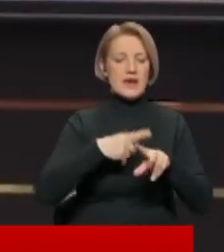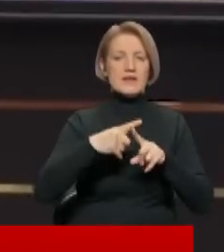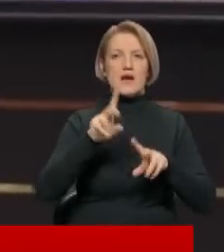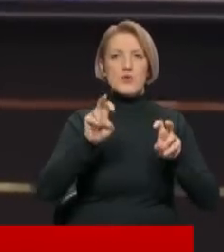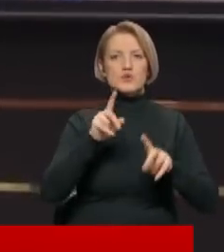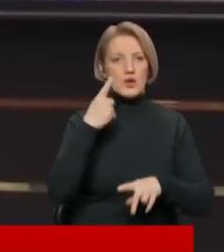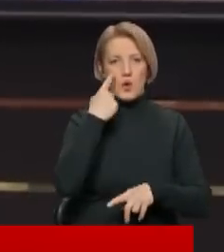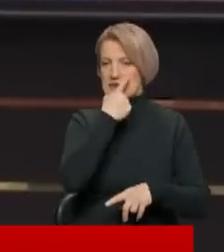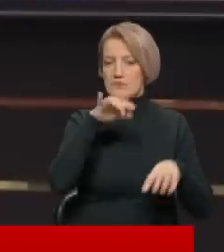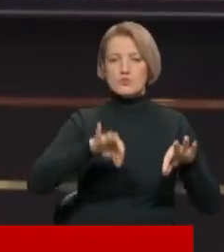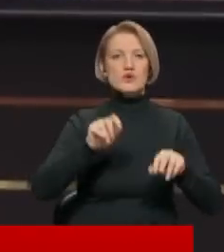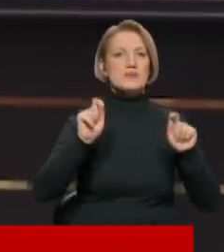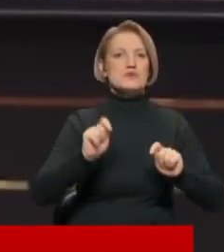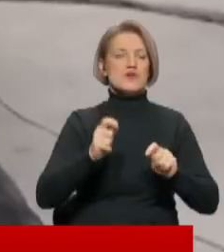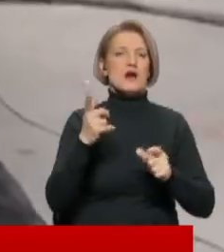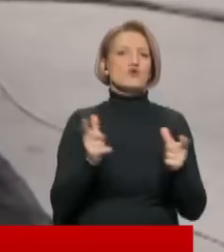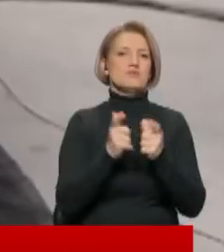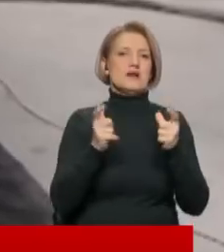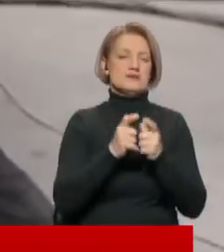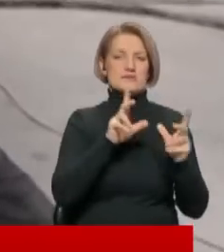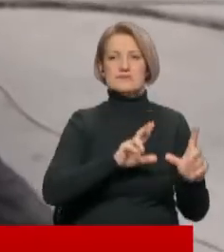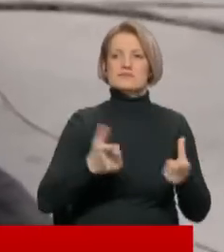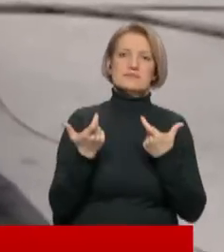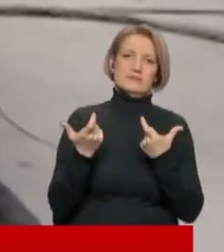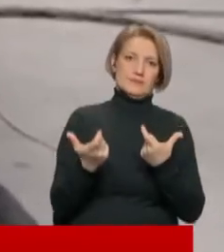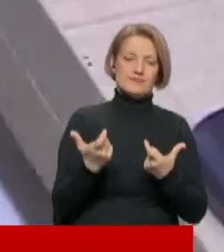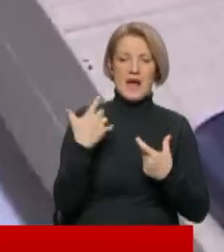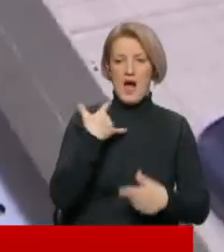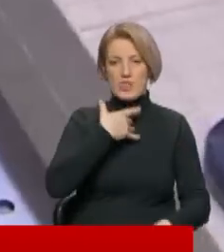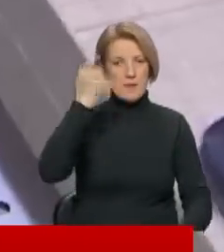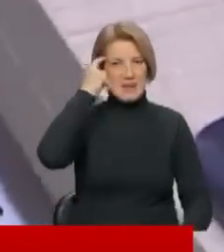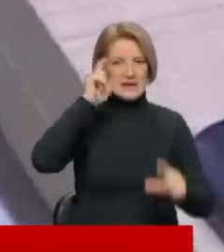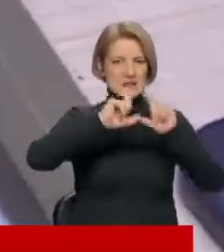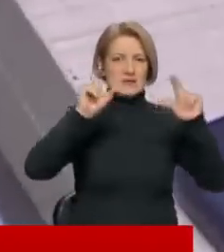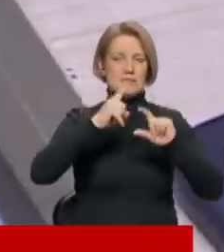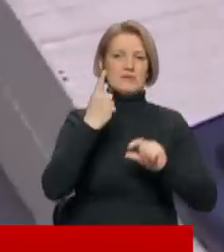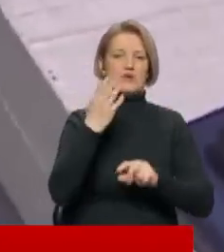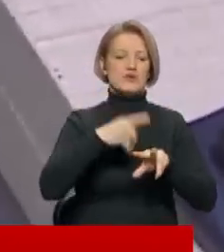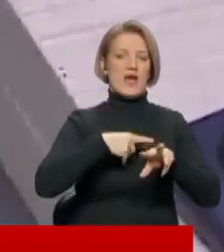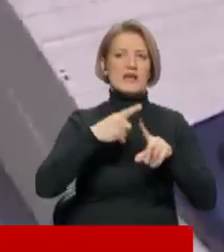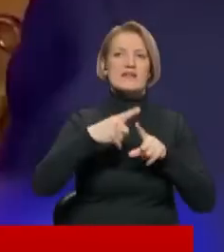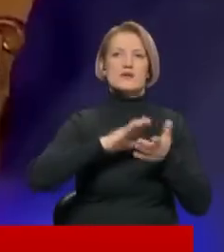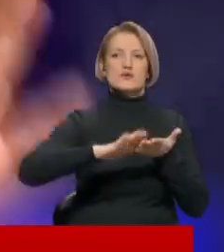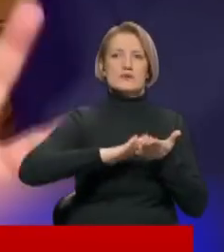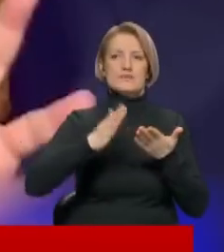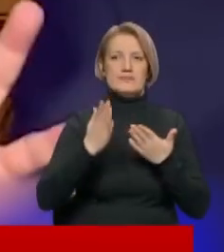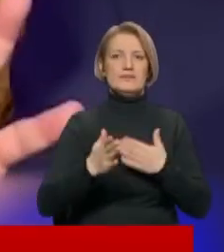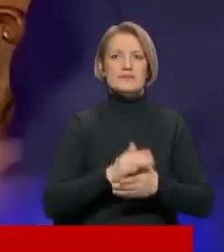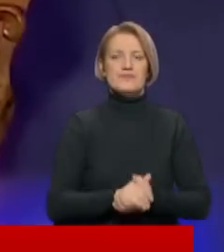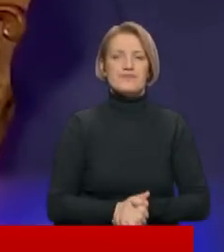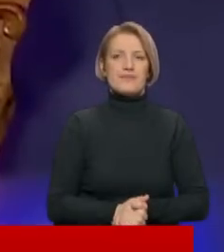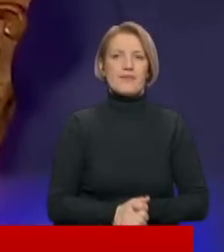konusunda gözler bugün yapılacak kabine toplantısına çevrildi toplantının ana başlıklarından biri olacak EYT düzenlemesi